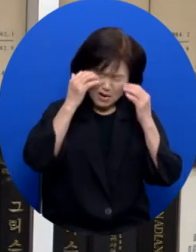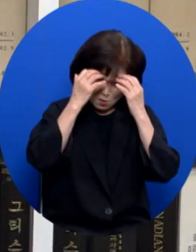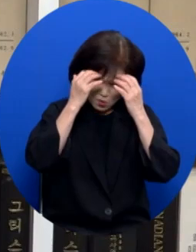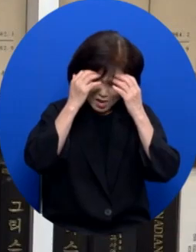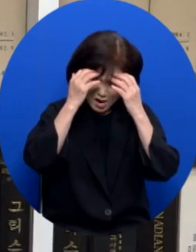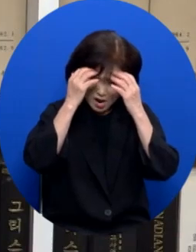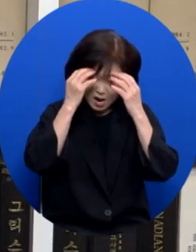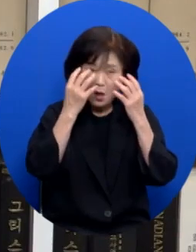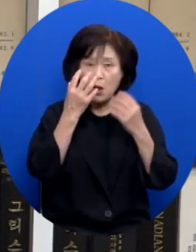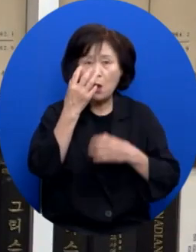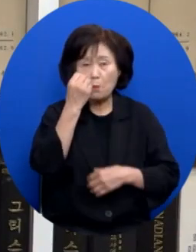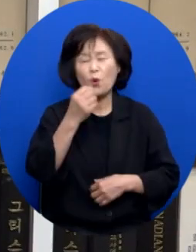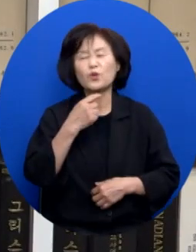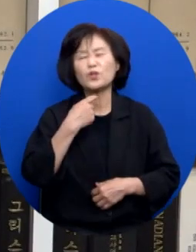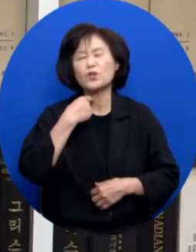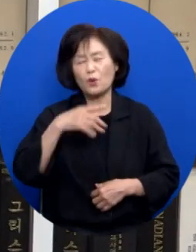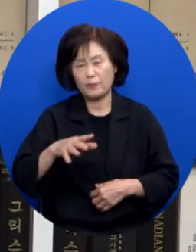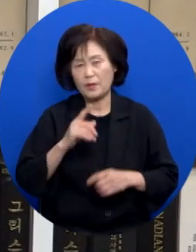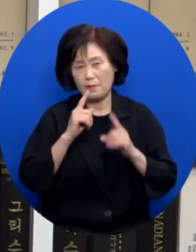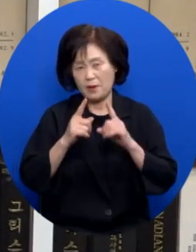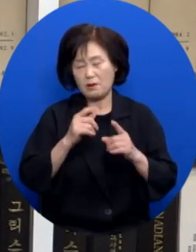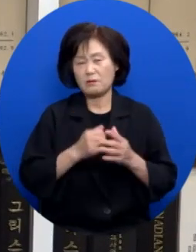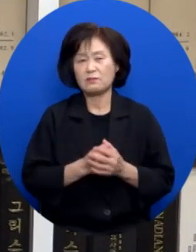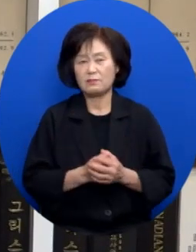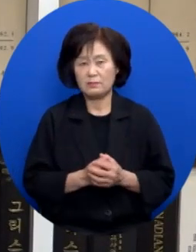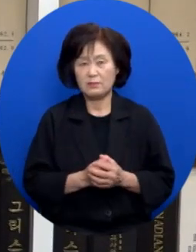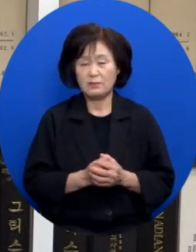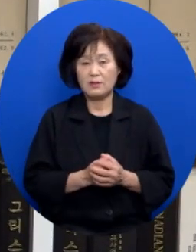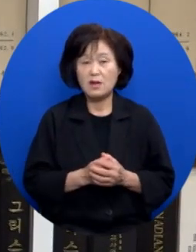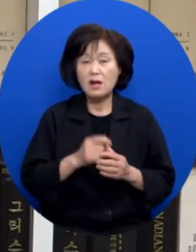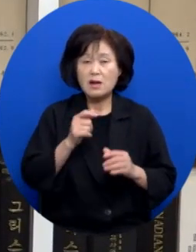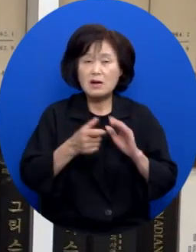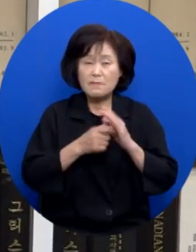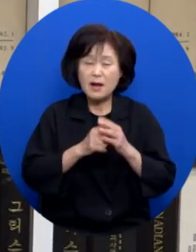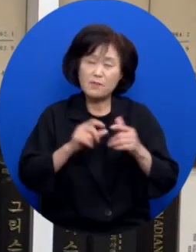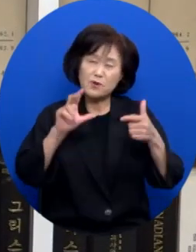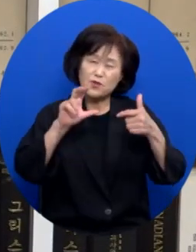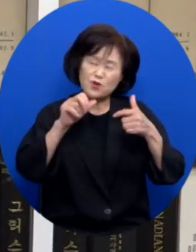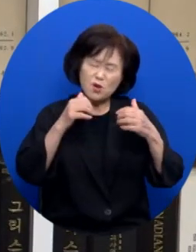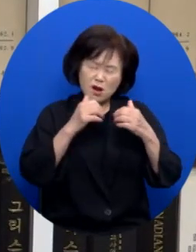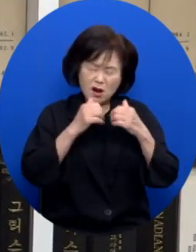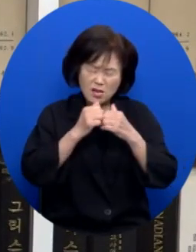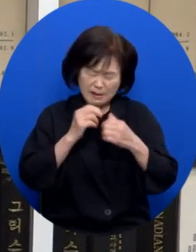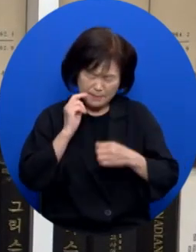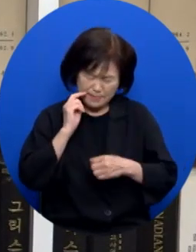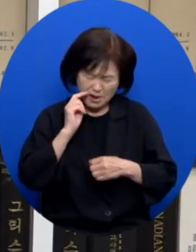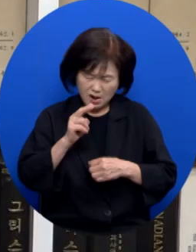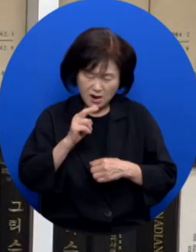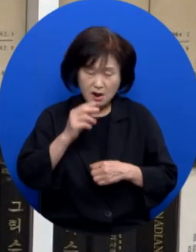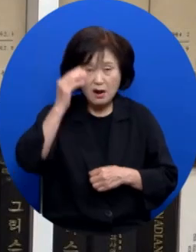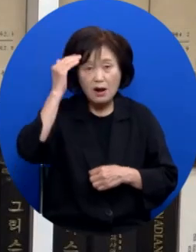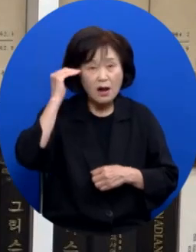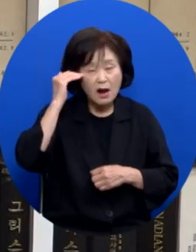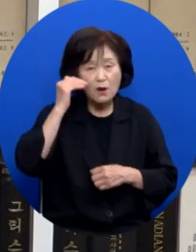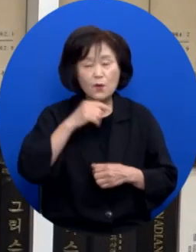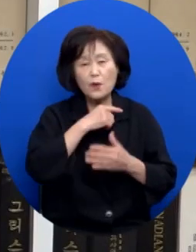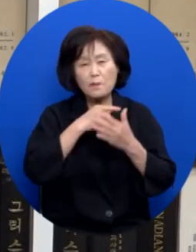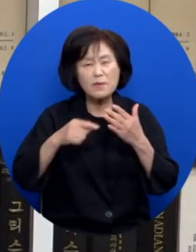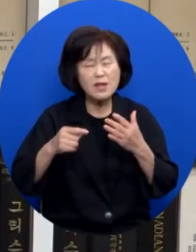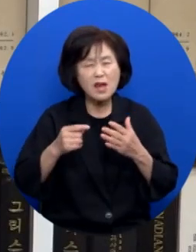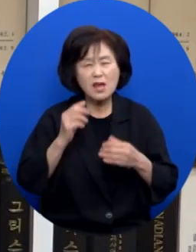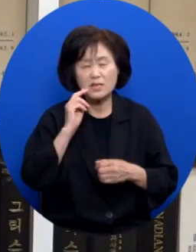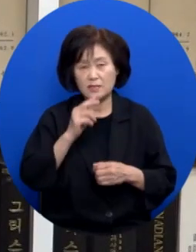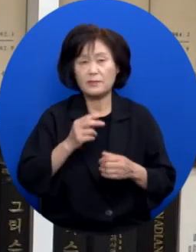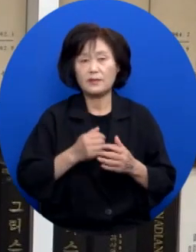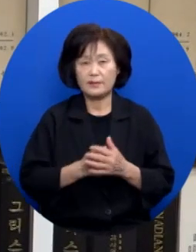결코 목도한 적이 없습니다 예 그만큼 6일 전쟁이 한국의 그